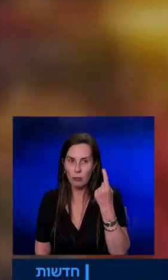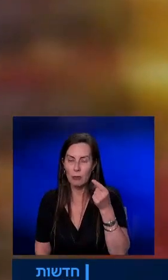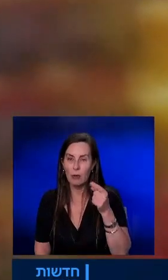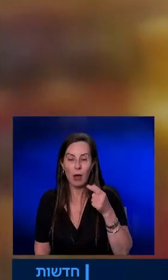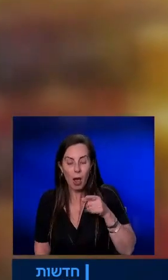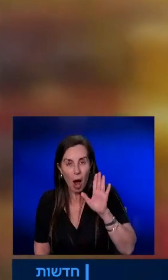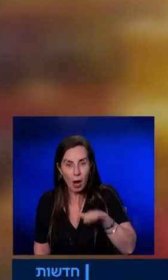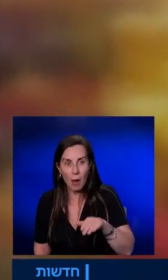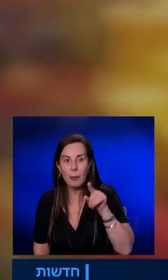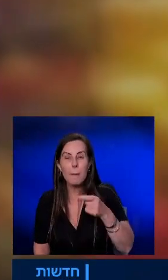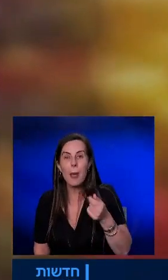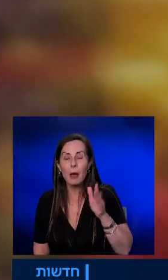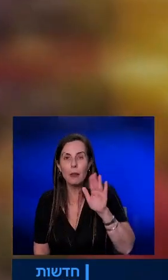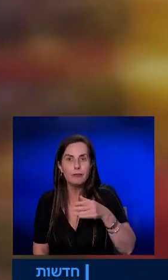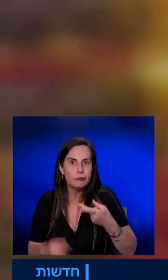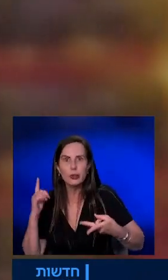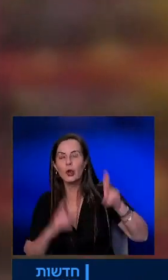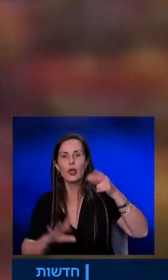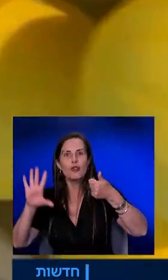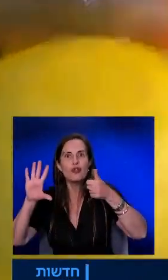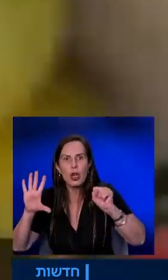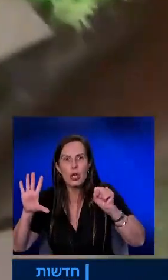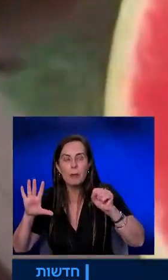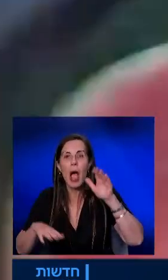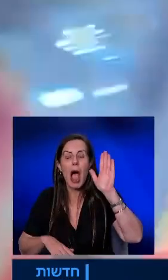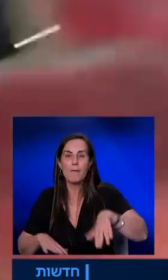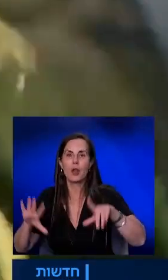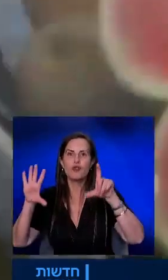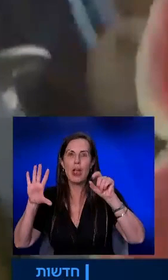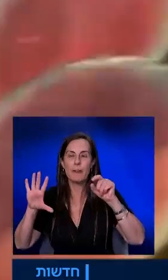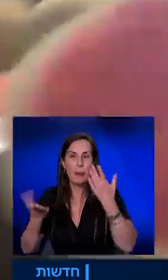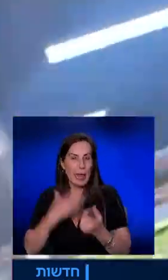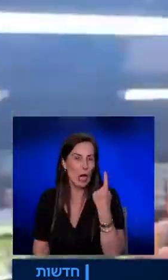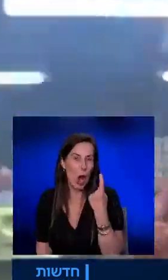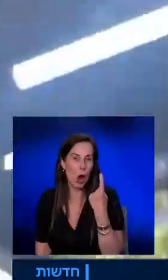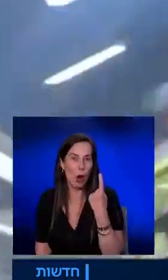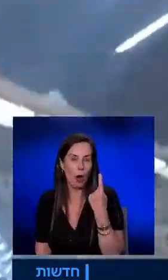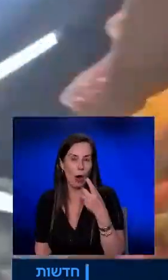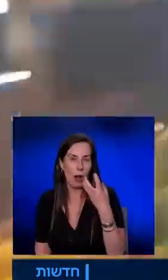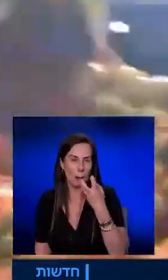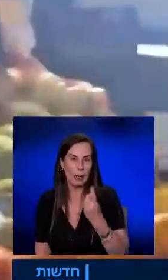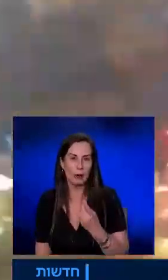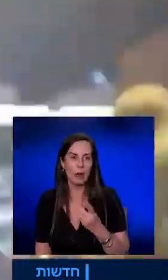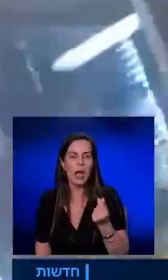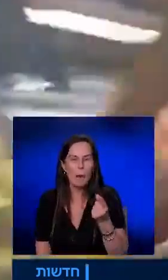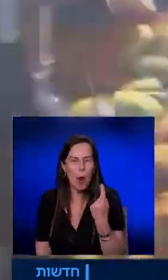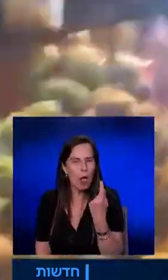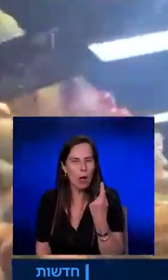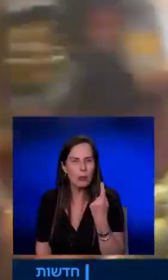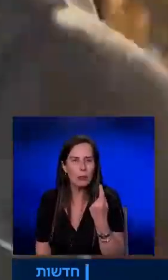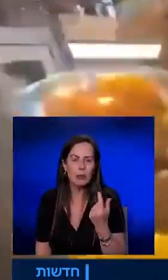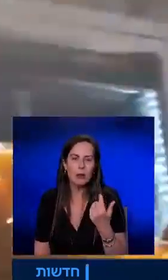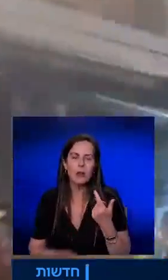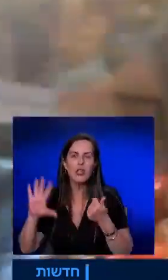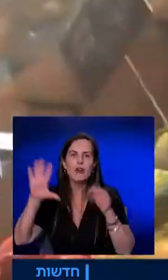שהשבוע הגענו למחירים חריגים של 60 ואפילו 70 שקלים לנקטרינה. כמה עלה נקטרינות?